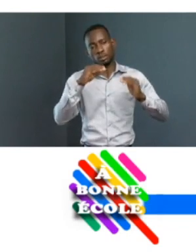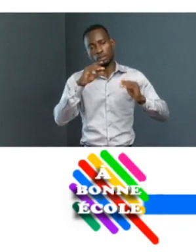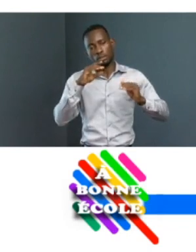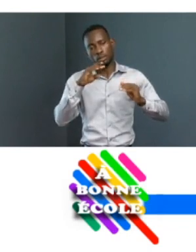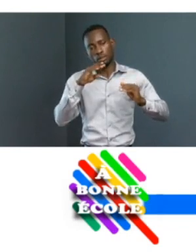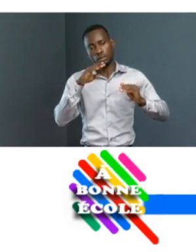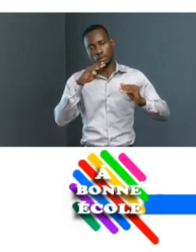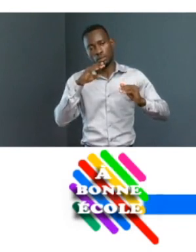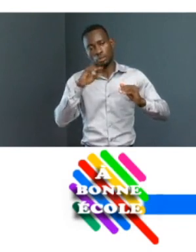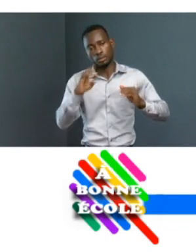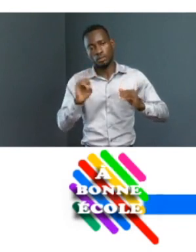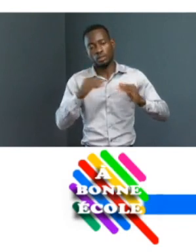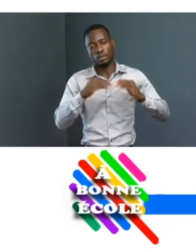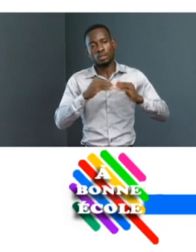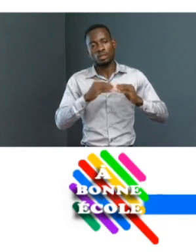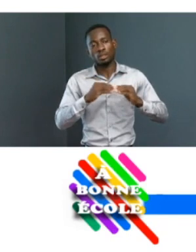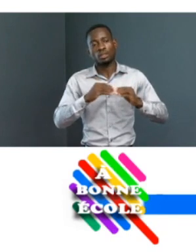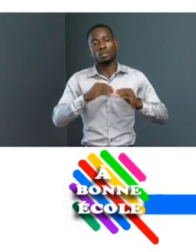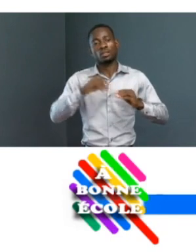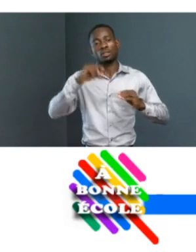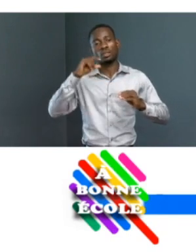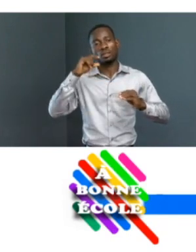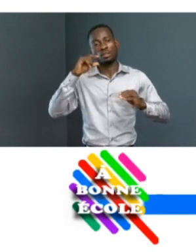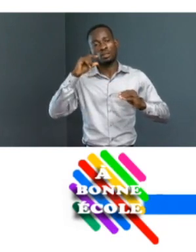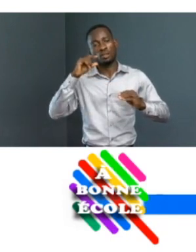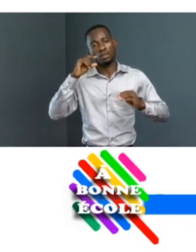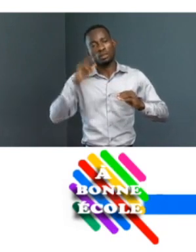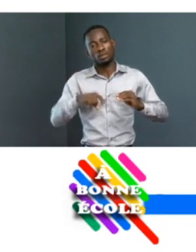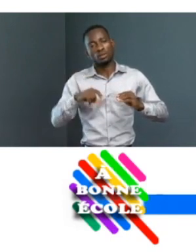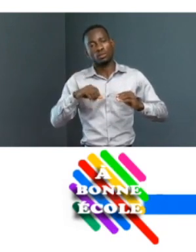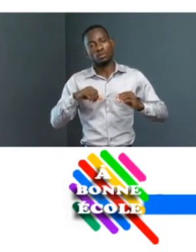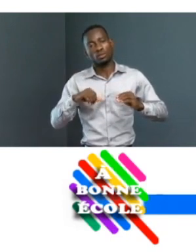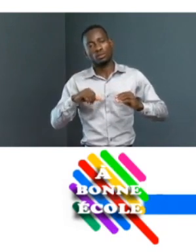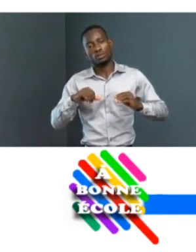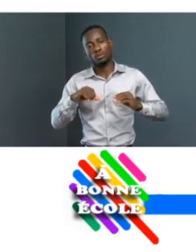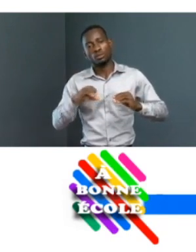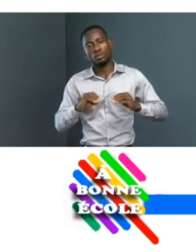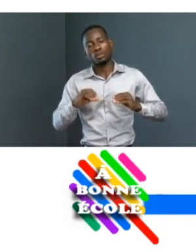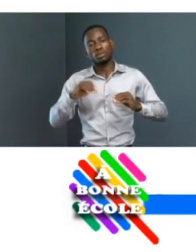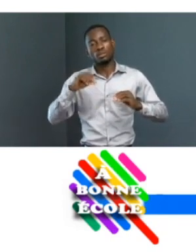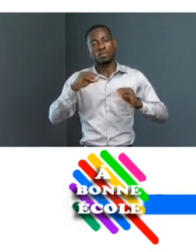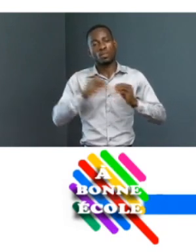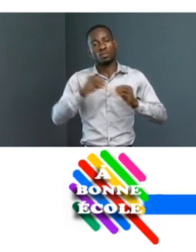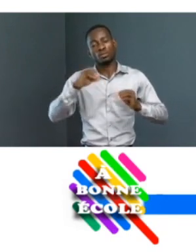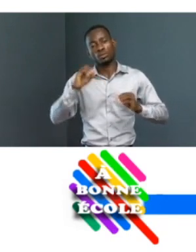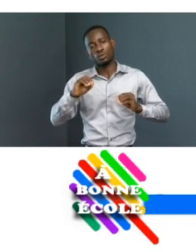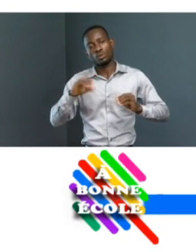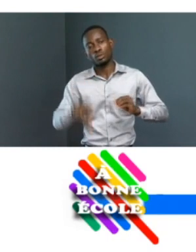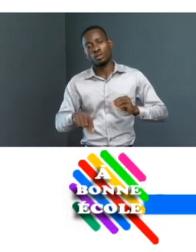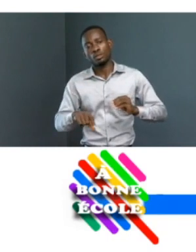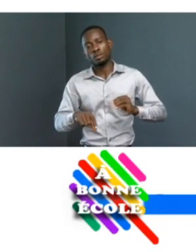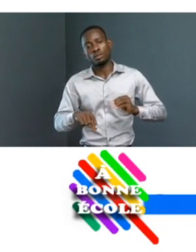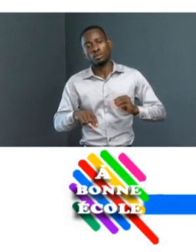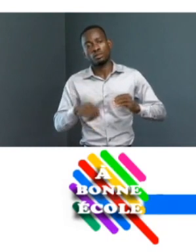la chaleur sensible plus la chaleur latente. Ici, donc, nous avons DE, ça fait la masse